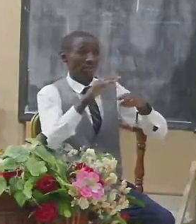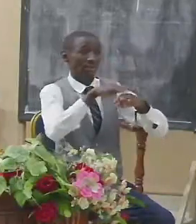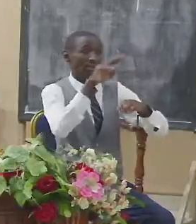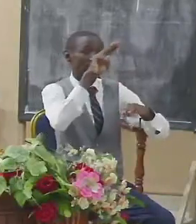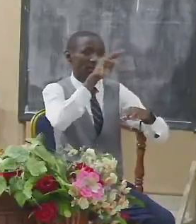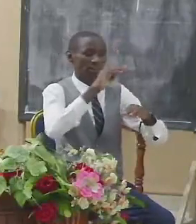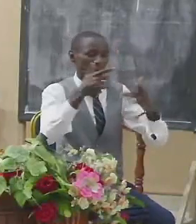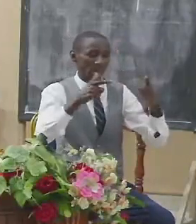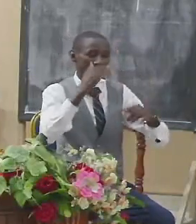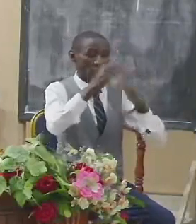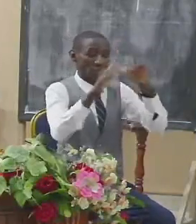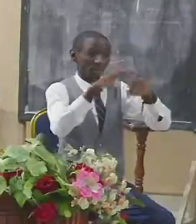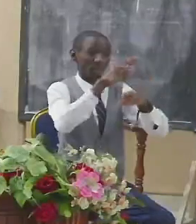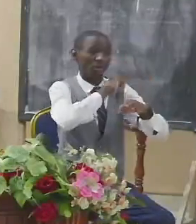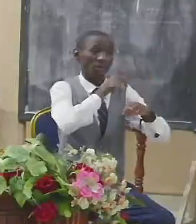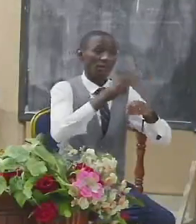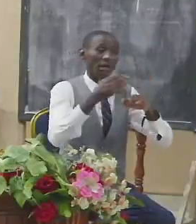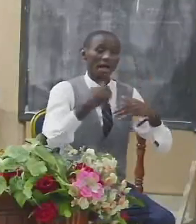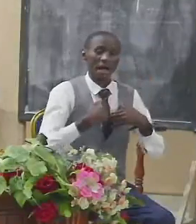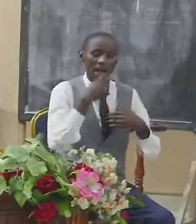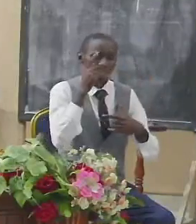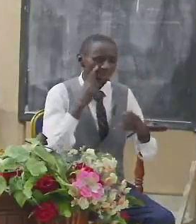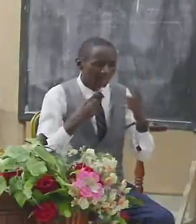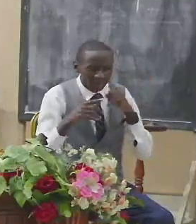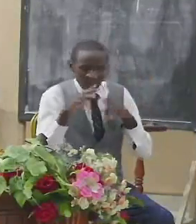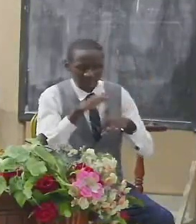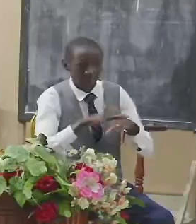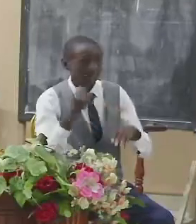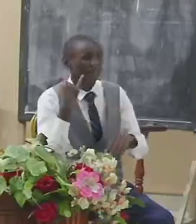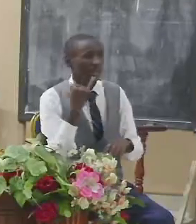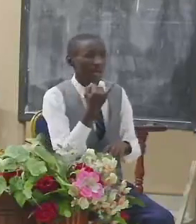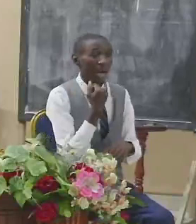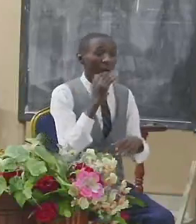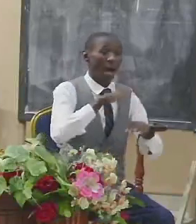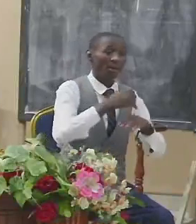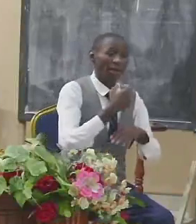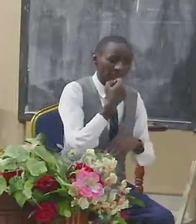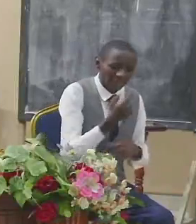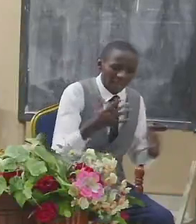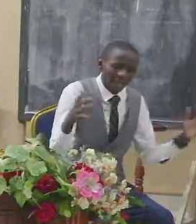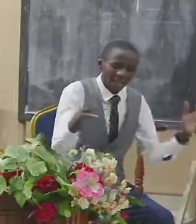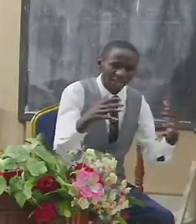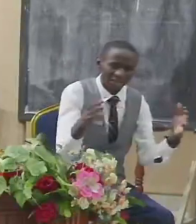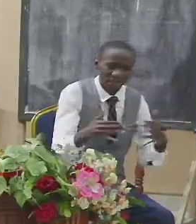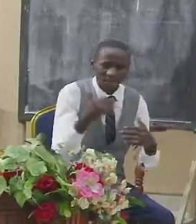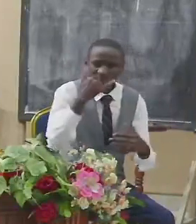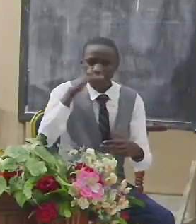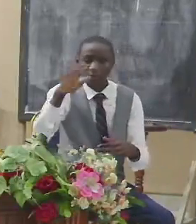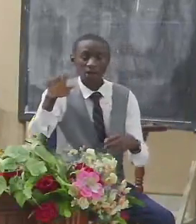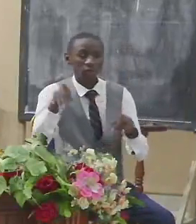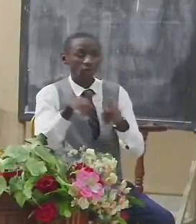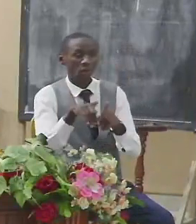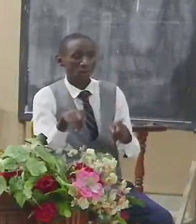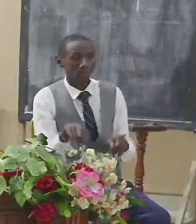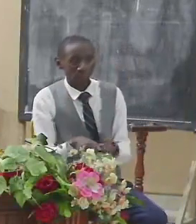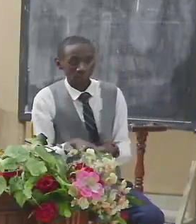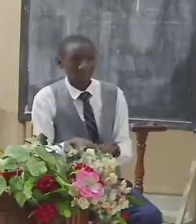alikasema Yerusalemu, akalia juu ya Yerusalemu, akasema nilitaka kukusanya watoto wako kama vile